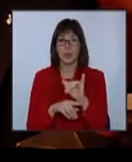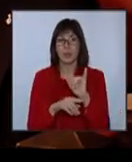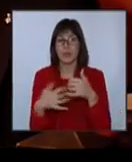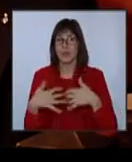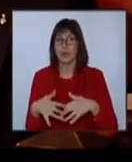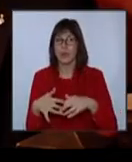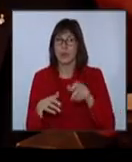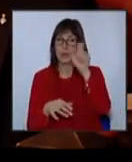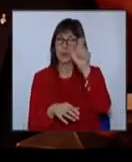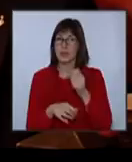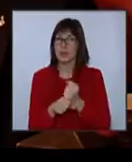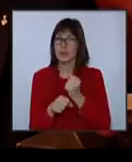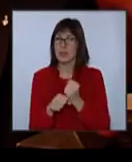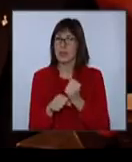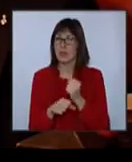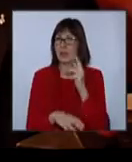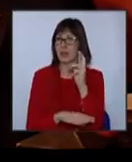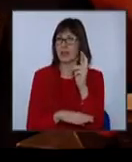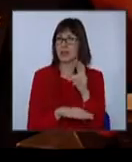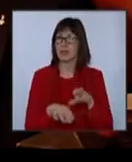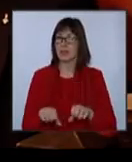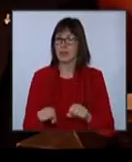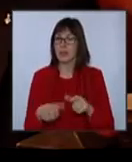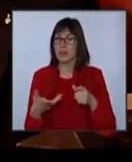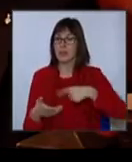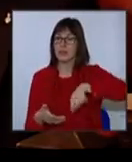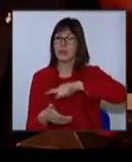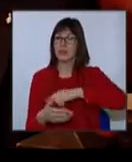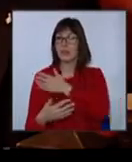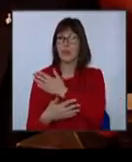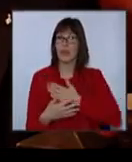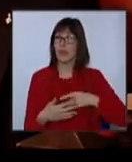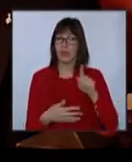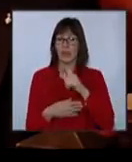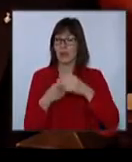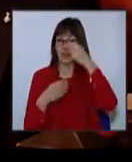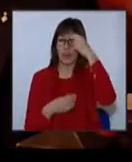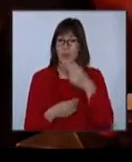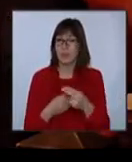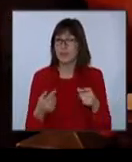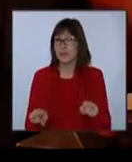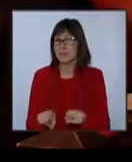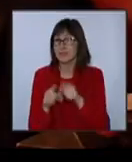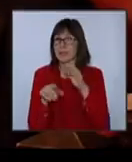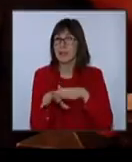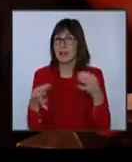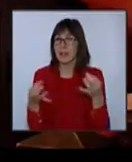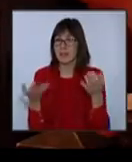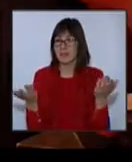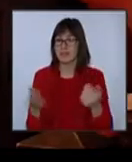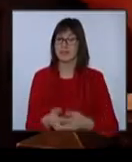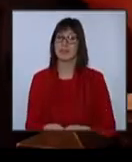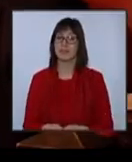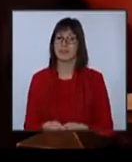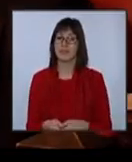Ajuntament si a la pràctica no hi ha voluntat de complir-lo. Podríem parlar, doncs, com he dit en altres ocasions aquí en aquest